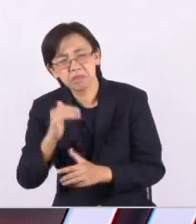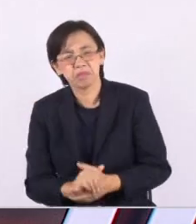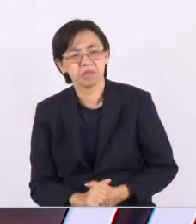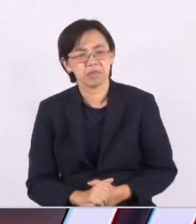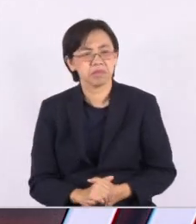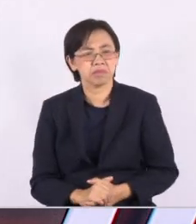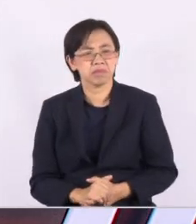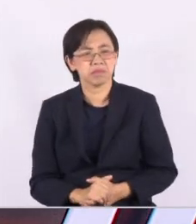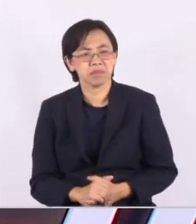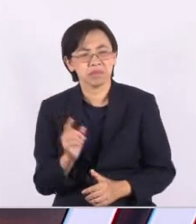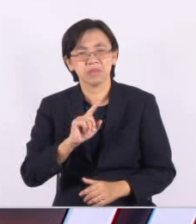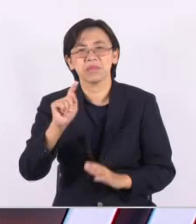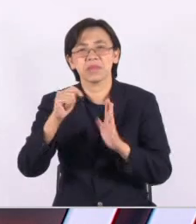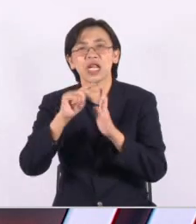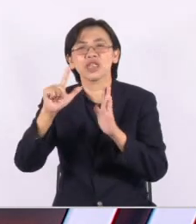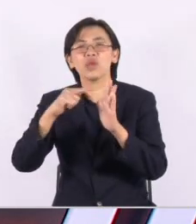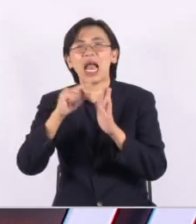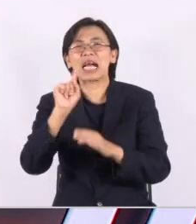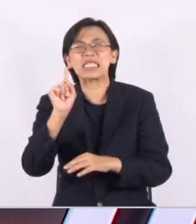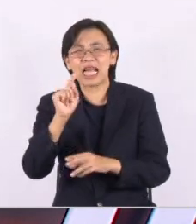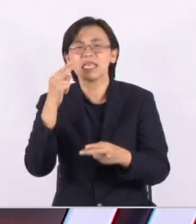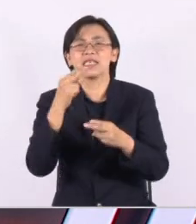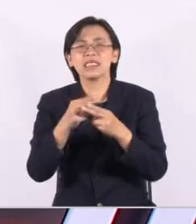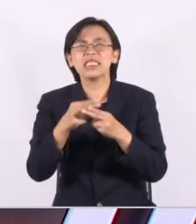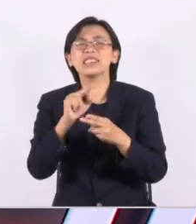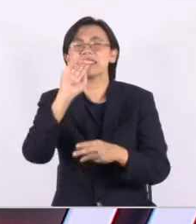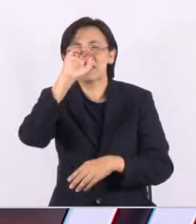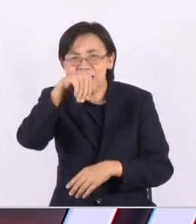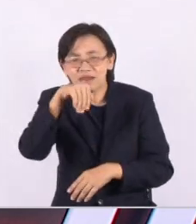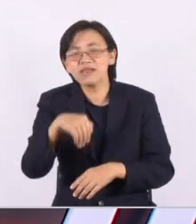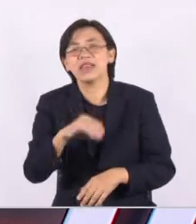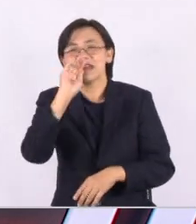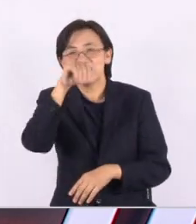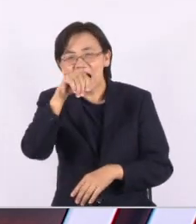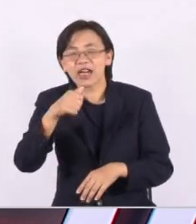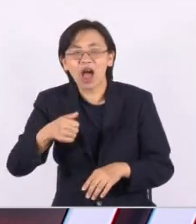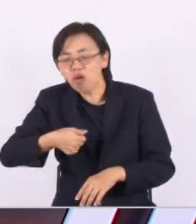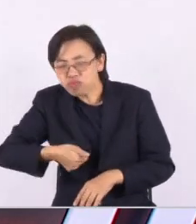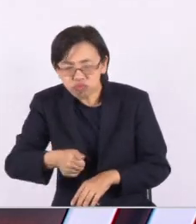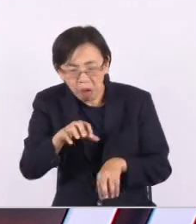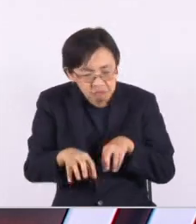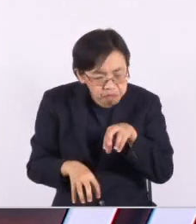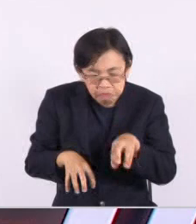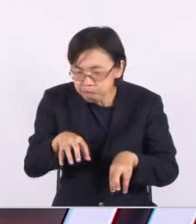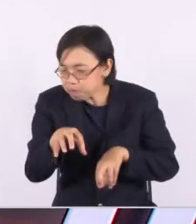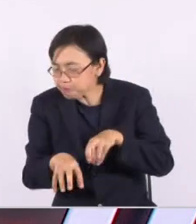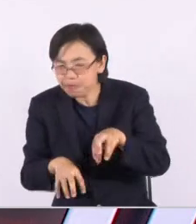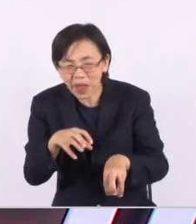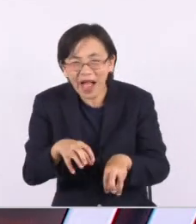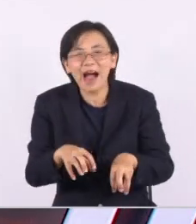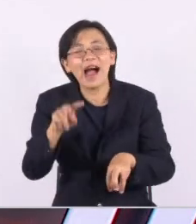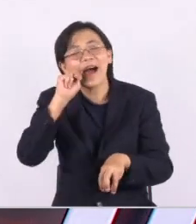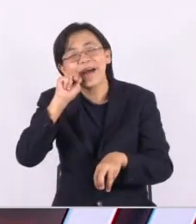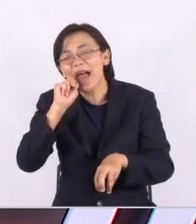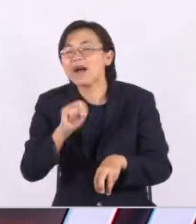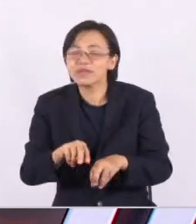นี่ยตุลาคือช้างป่า ชื่อน้องตุลา ชื่อน้องตุลาค่ะมาในเดือนมีนาเนี่ยค่ะแล้วก็มาลงเล่นน้ำอย่างสบาย